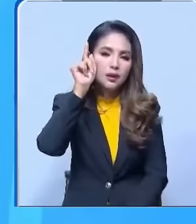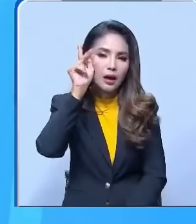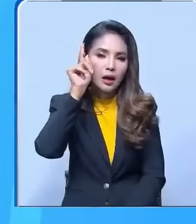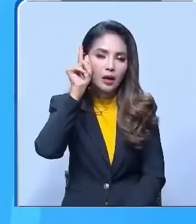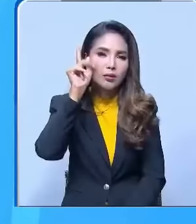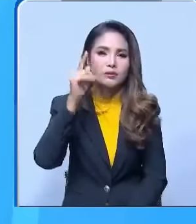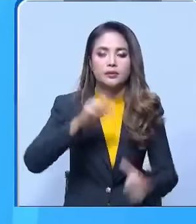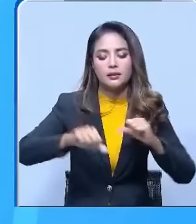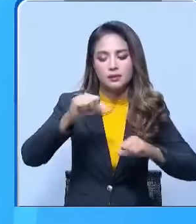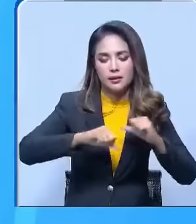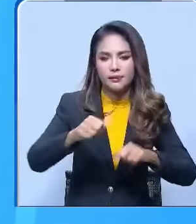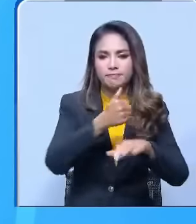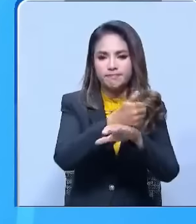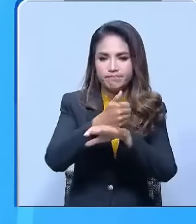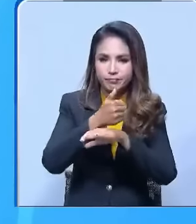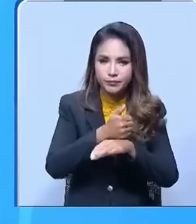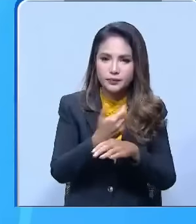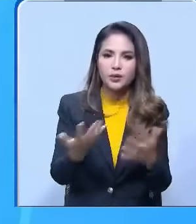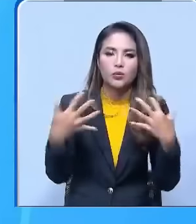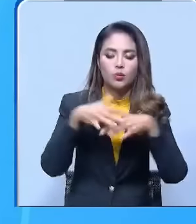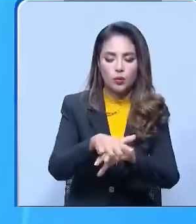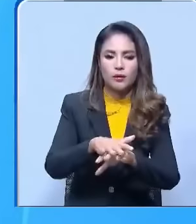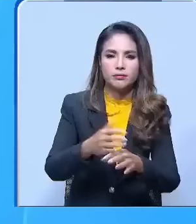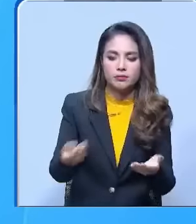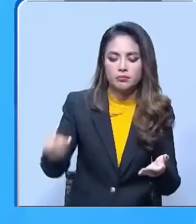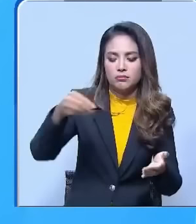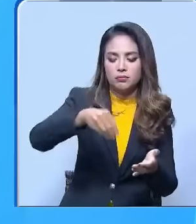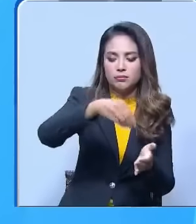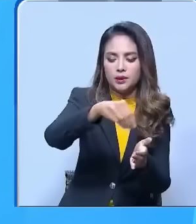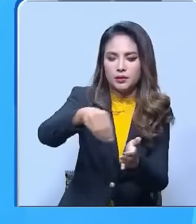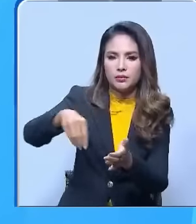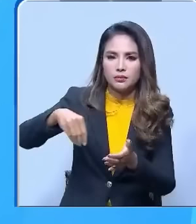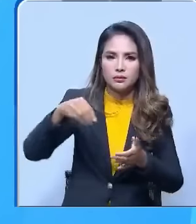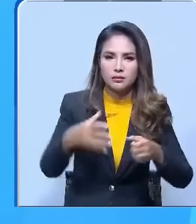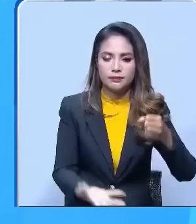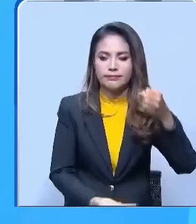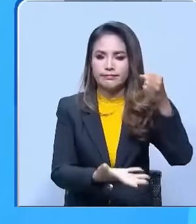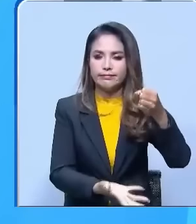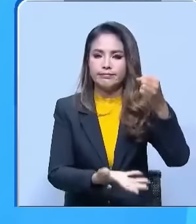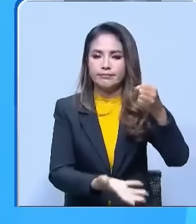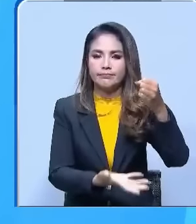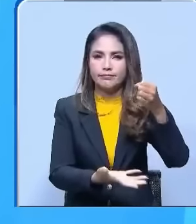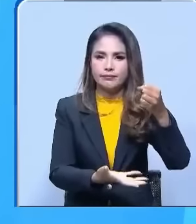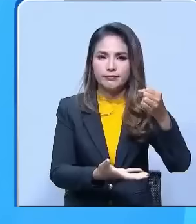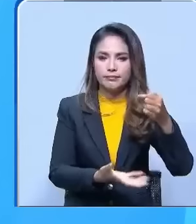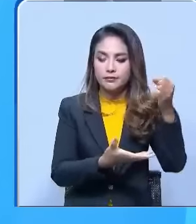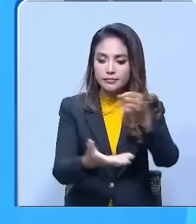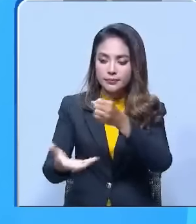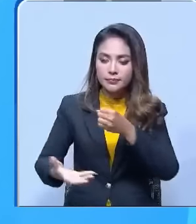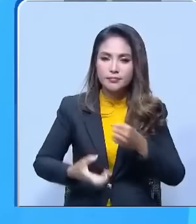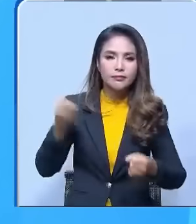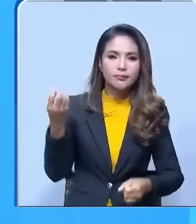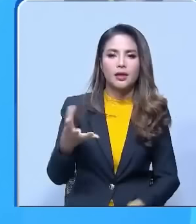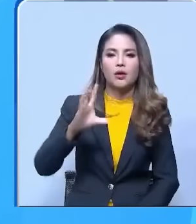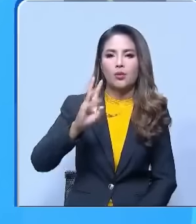ปร่วมด้วยช่วยกันแพ็คถุงยางชีพแล้วที่เห็นภาพเยอะขนาดนี้คุณผู้ชมรู้ไห ม พลังแห่งการรวมใจสามารถแพ็คถุงยางชีพได้มากกว่า600ถุงน